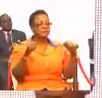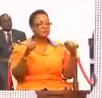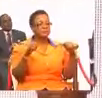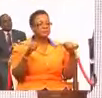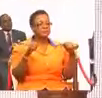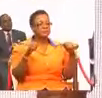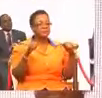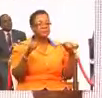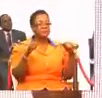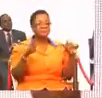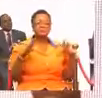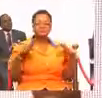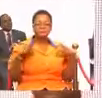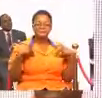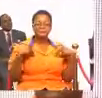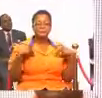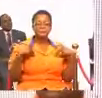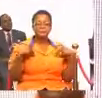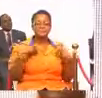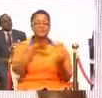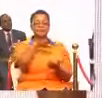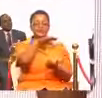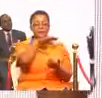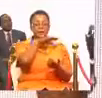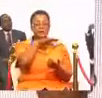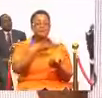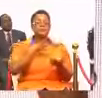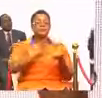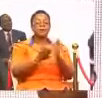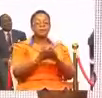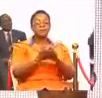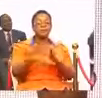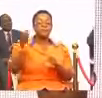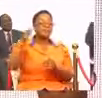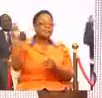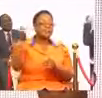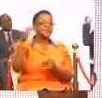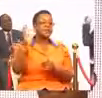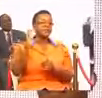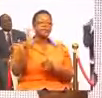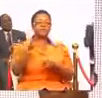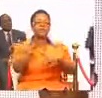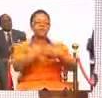kukubalia Raila Amolo Odinga ashikilie bendera ya NASA.